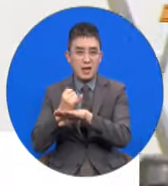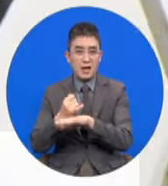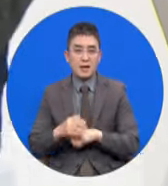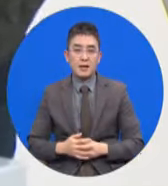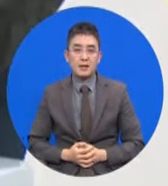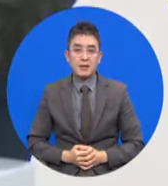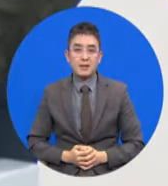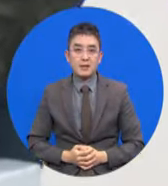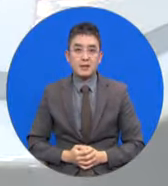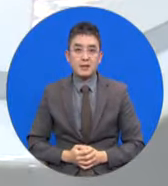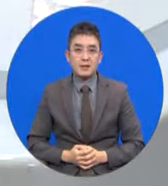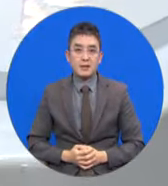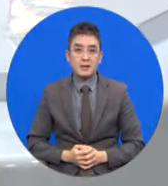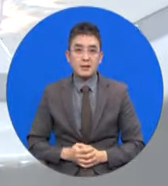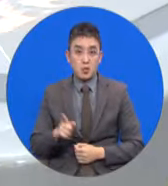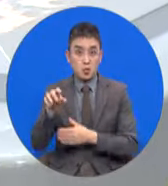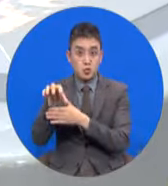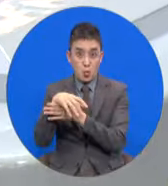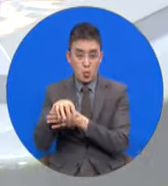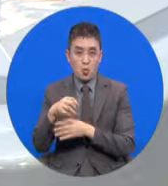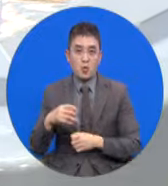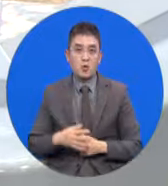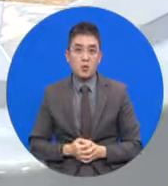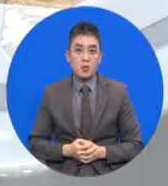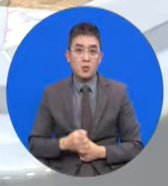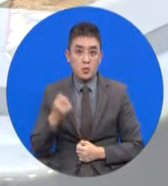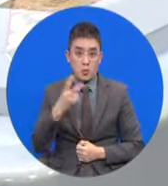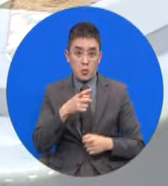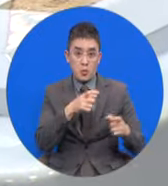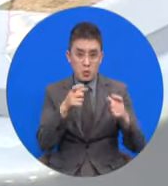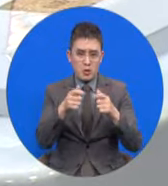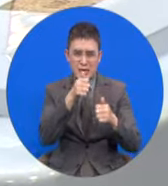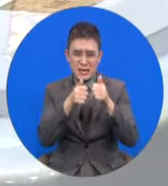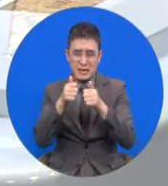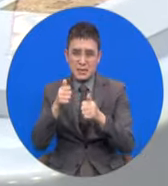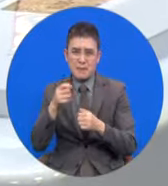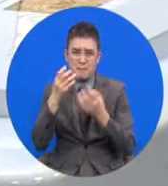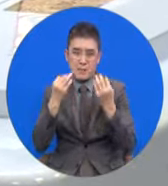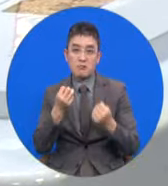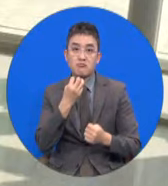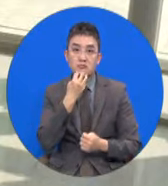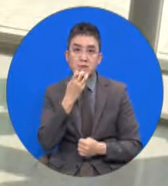낮습니다. 특히 이곳 종로구를 비롯해 초접전지 지역구가 많은 서울은